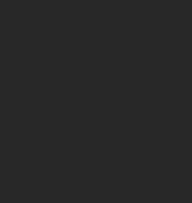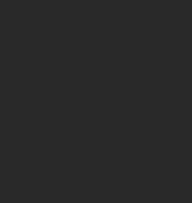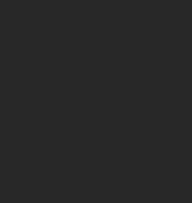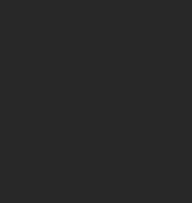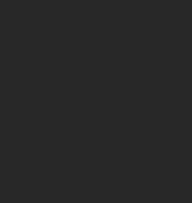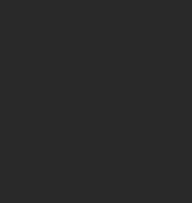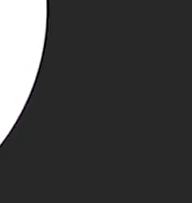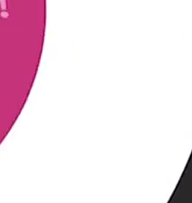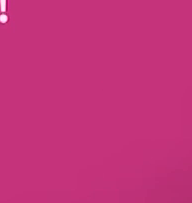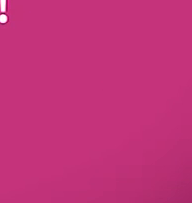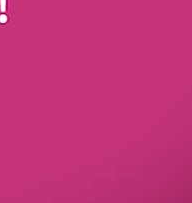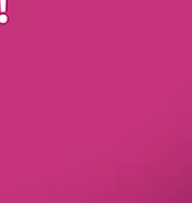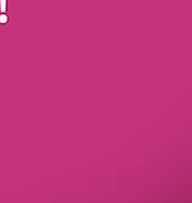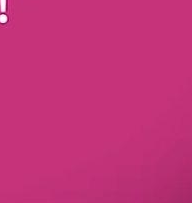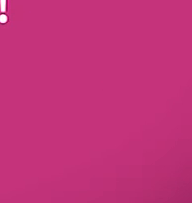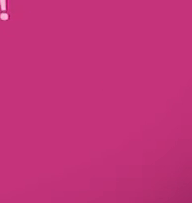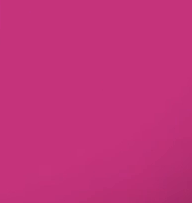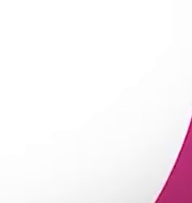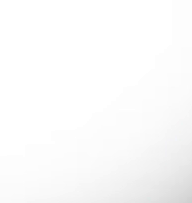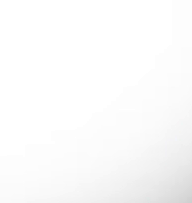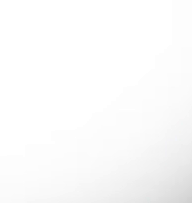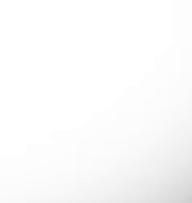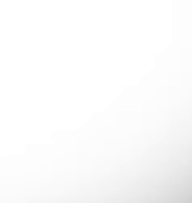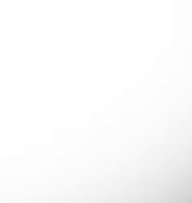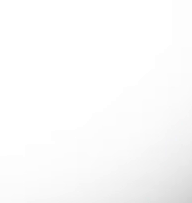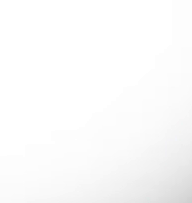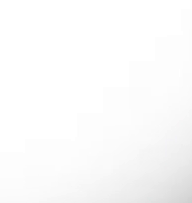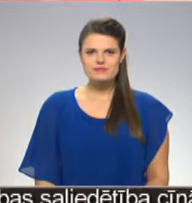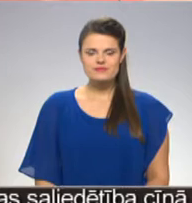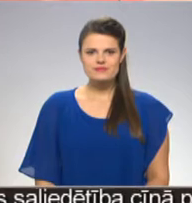Re, viss ēters ir te!